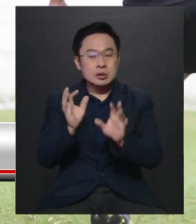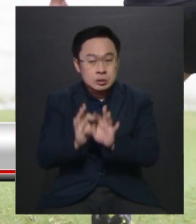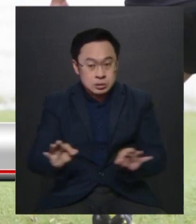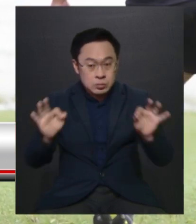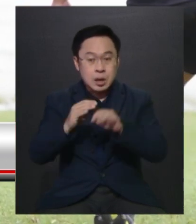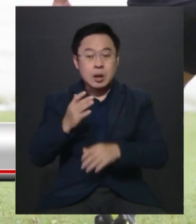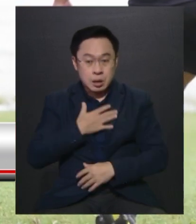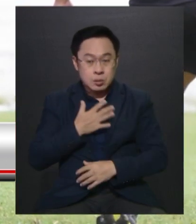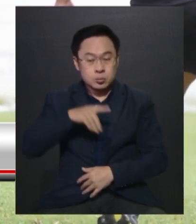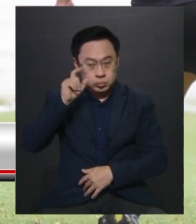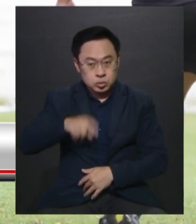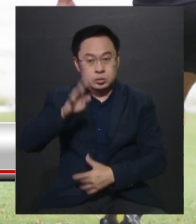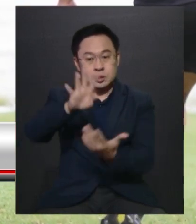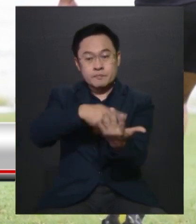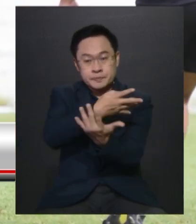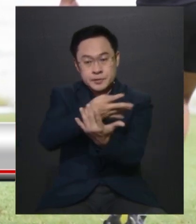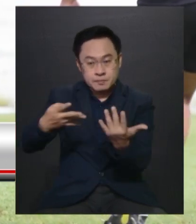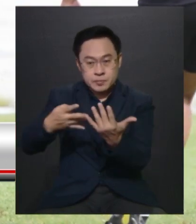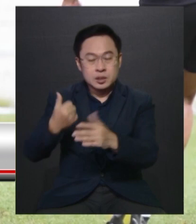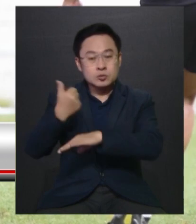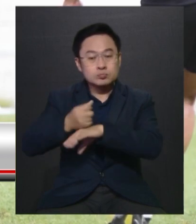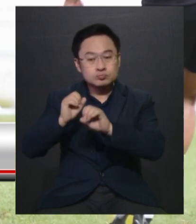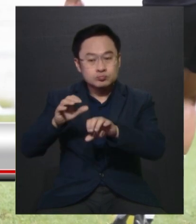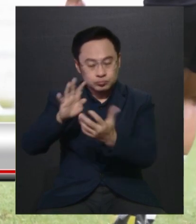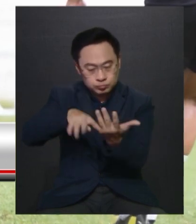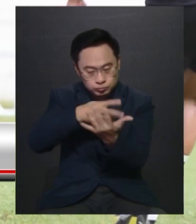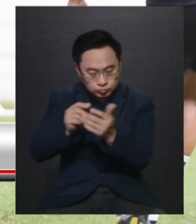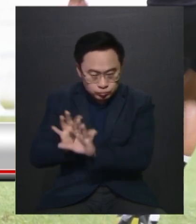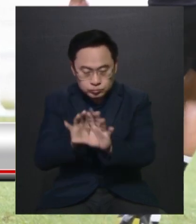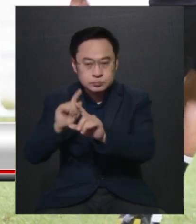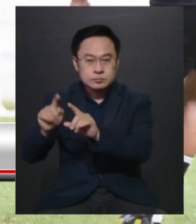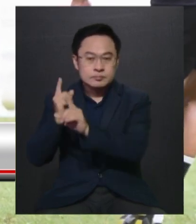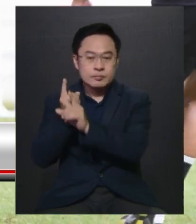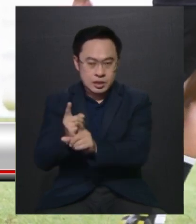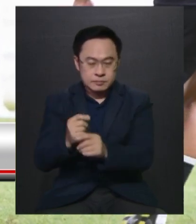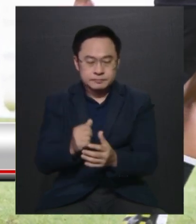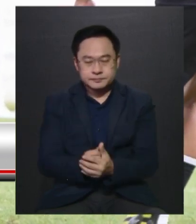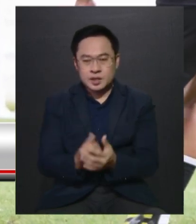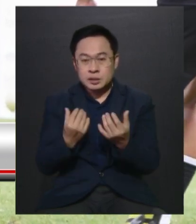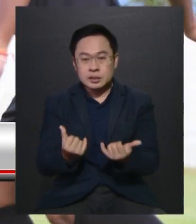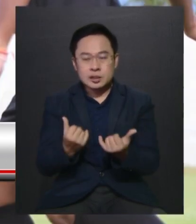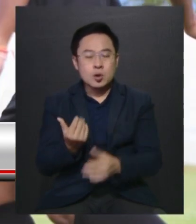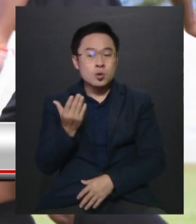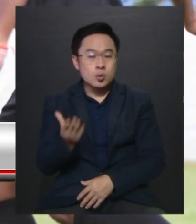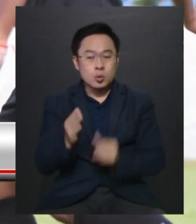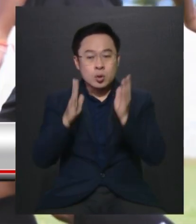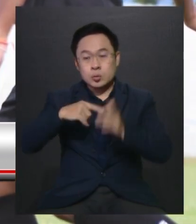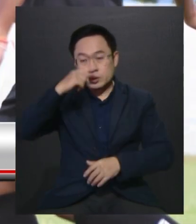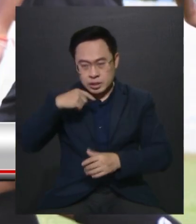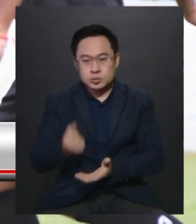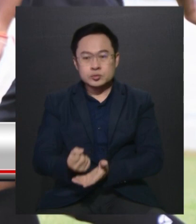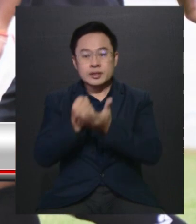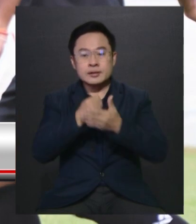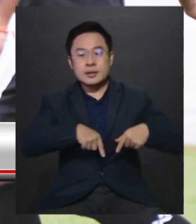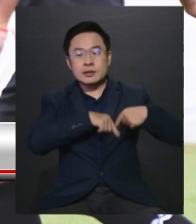โอกาสจะคว้า3คะแนนได้อย่างแน่นอนนะฮะสุดท้ายเจ้าตัวก็ยังฝากแฟนบอลครับให้เป็นกำลังใจให้กับนักเตะชุดนี้กันด้วยเราจะพยายามทำเต็มที่เพื่อค